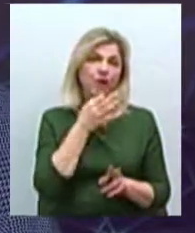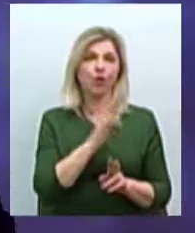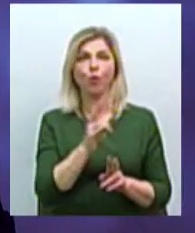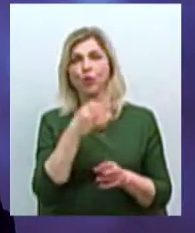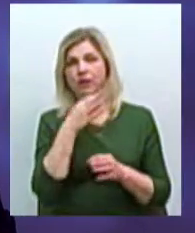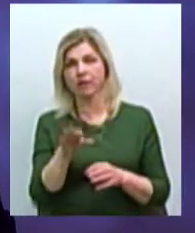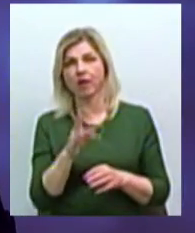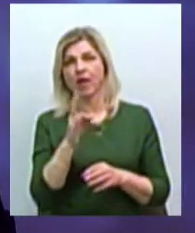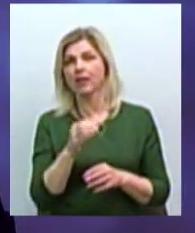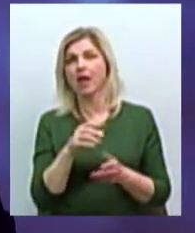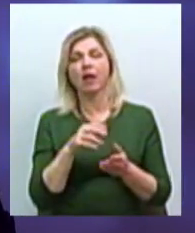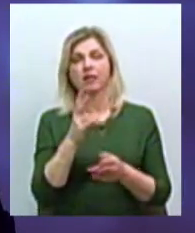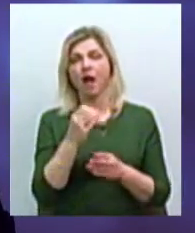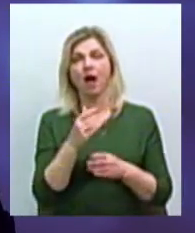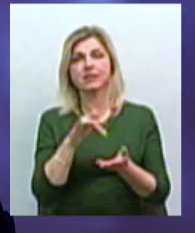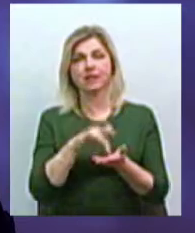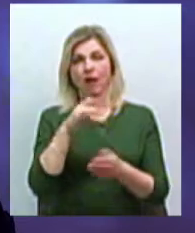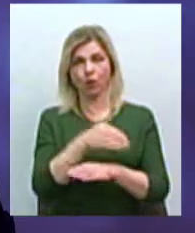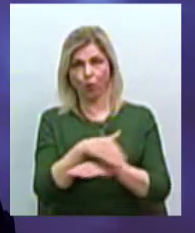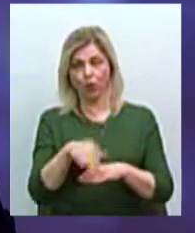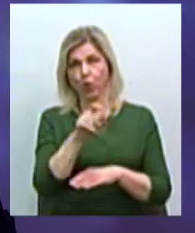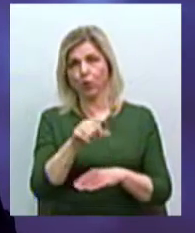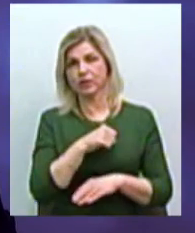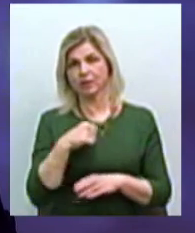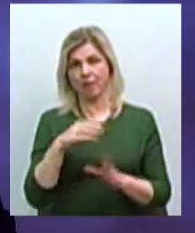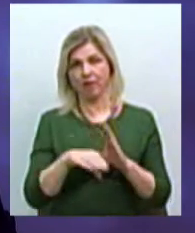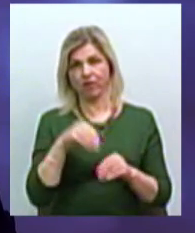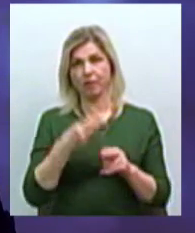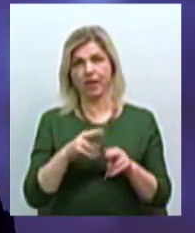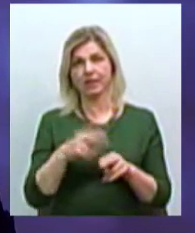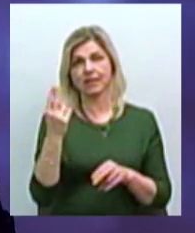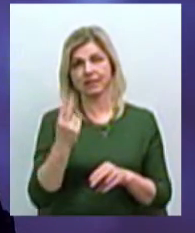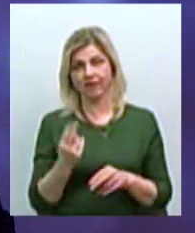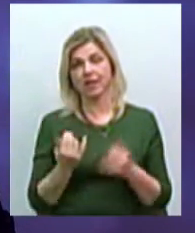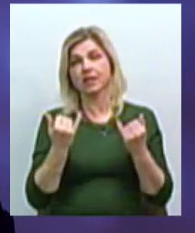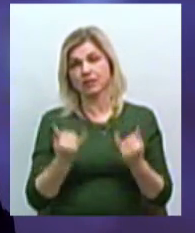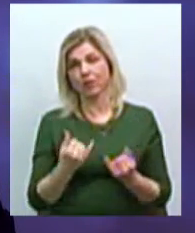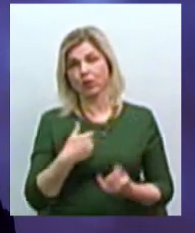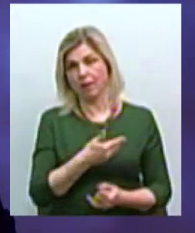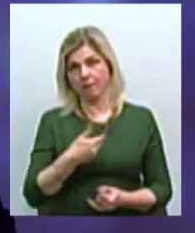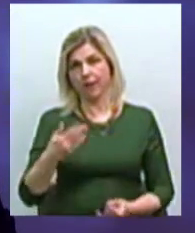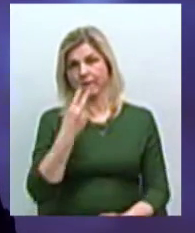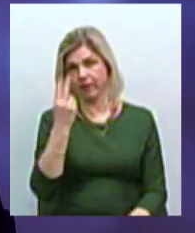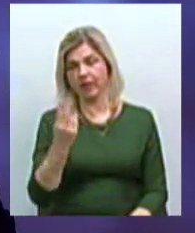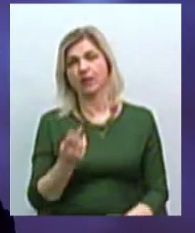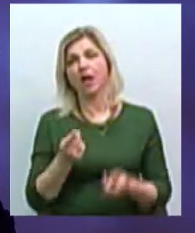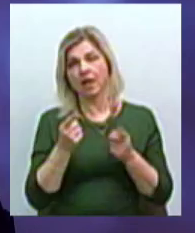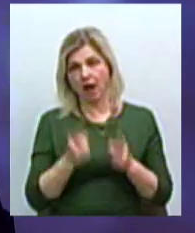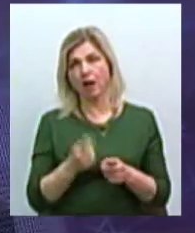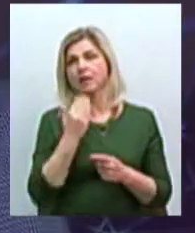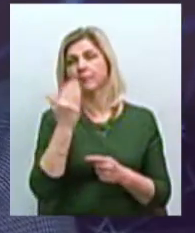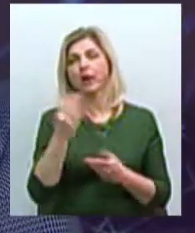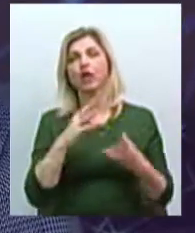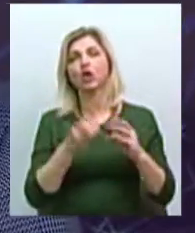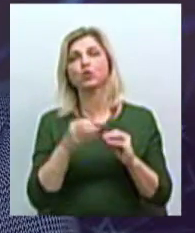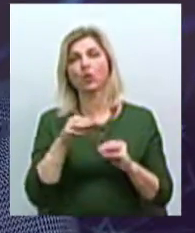он не выходит на магистральную улицу, люди сами себе выбрали этот цвет, и сегодня мы видим, как можно реально спросить о тех результатах, которые приносят